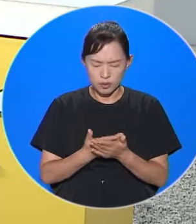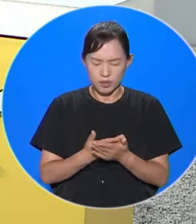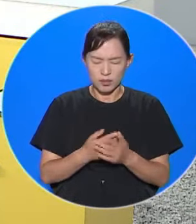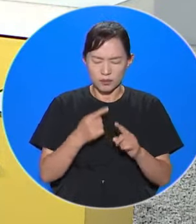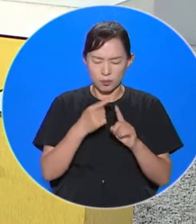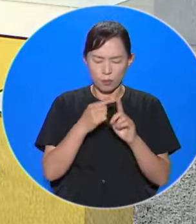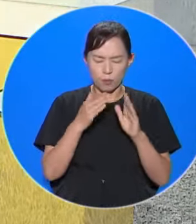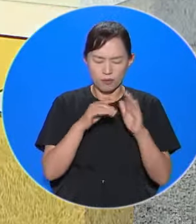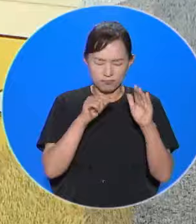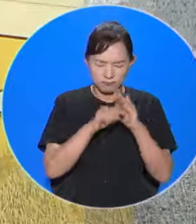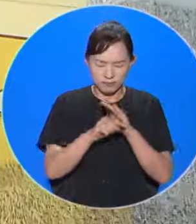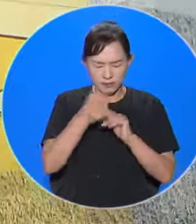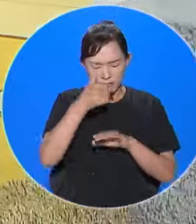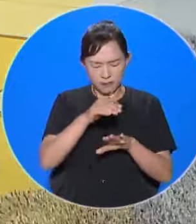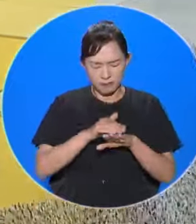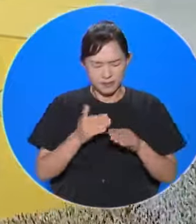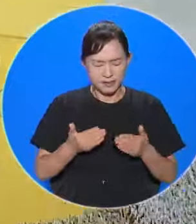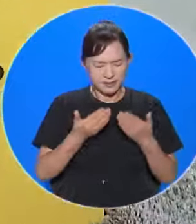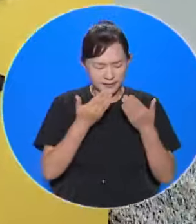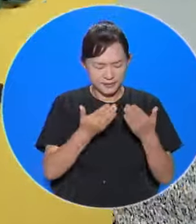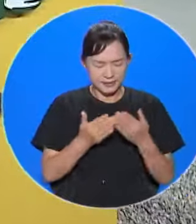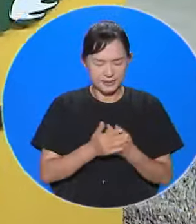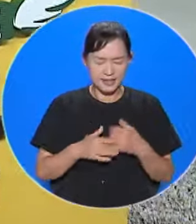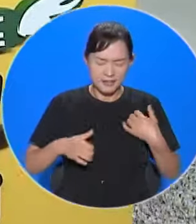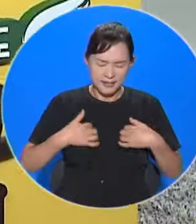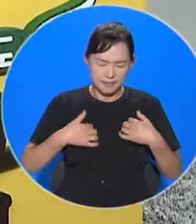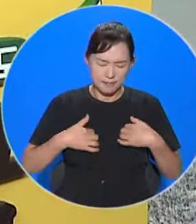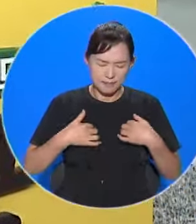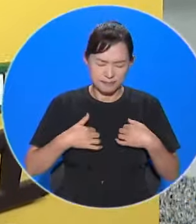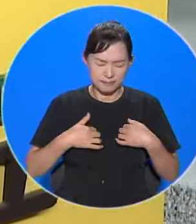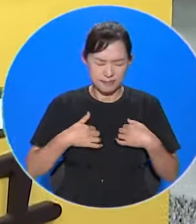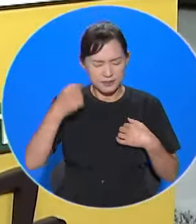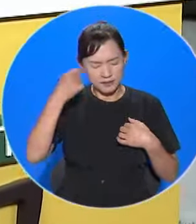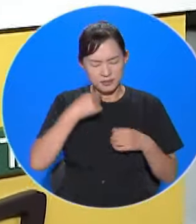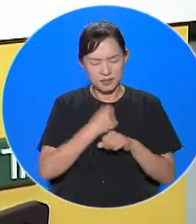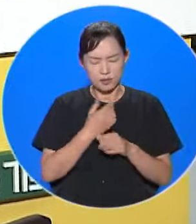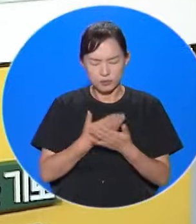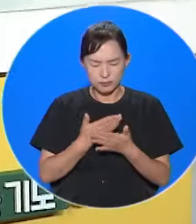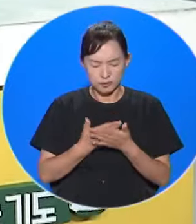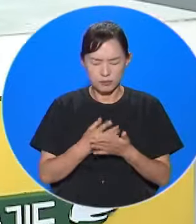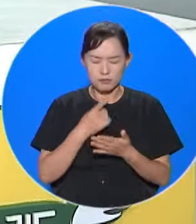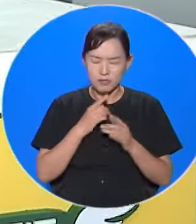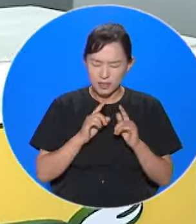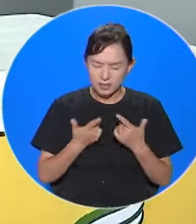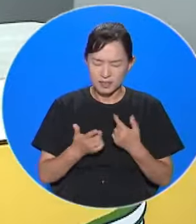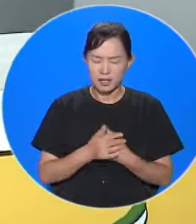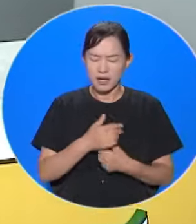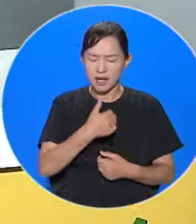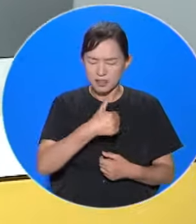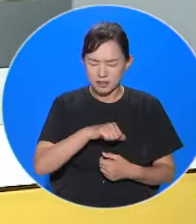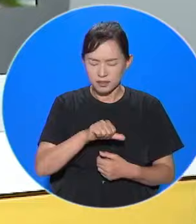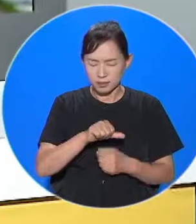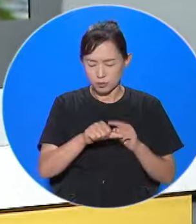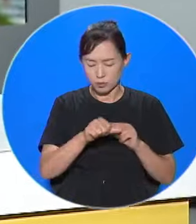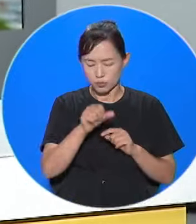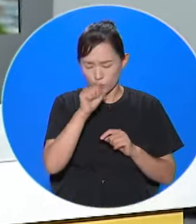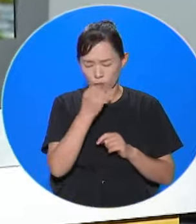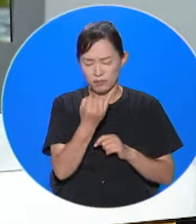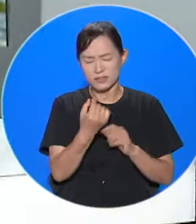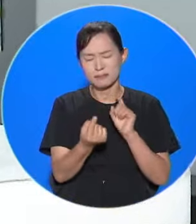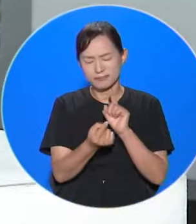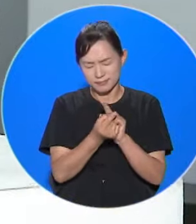의지하며 예배드리는 기쁨과 감격을 맛보게 하여 주시옵소서. 아멘. 뿐만 아니라 아니라 우리 아들에게도 하나님 좋은 배우자